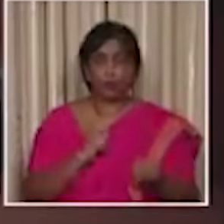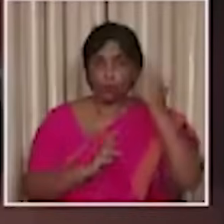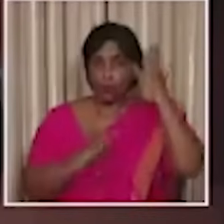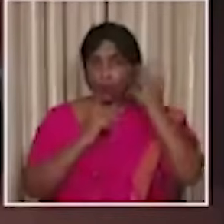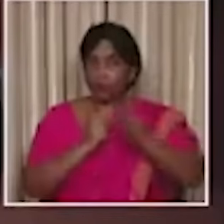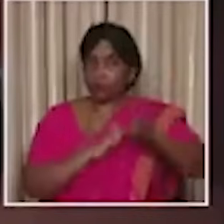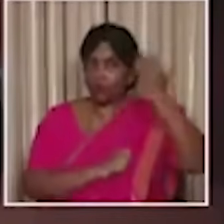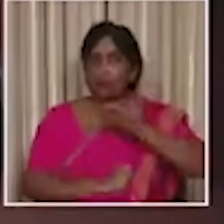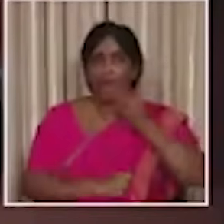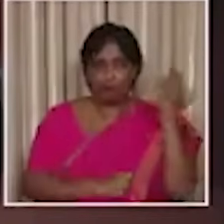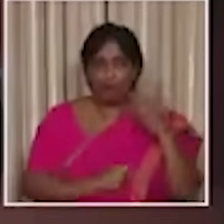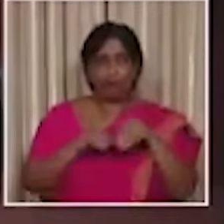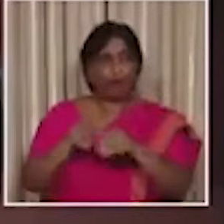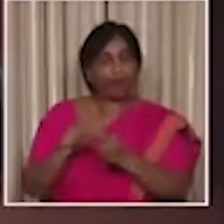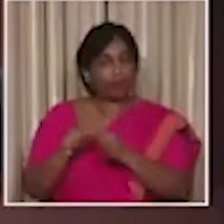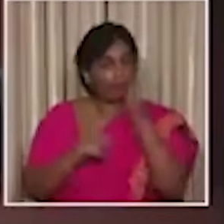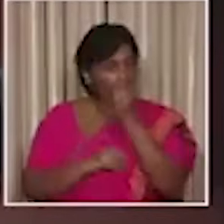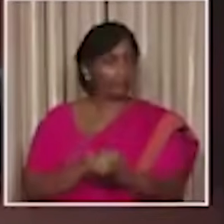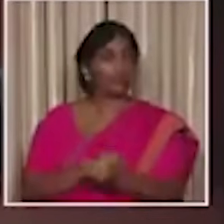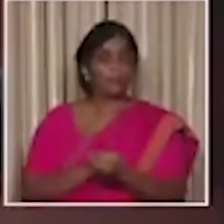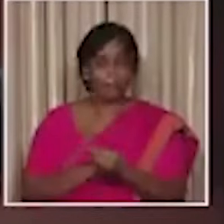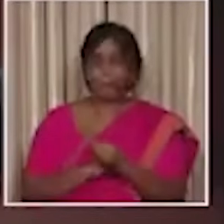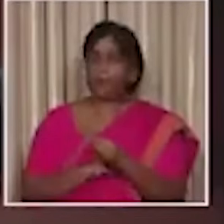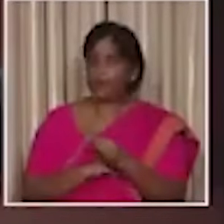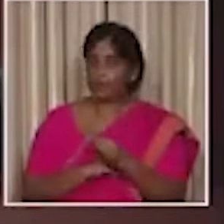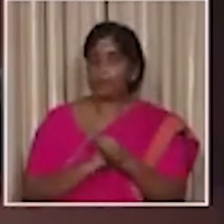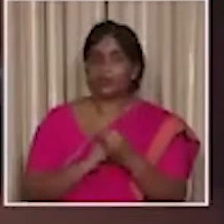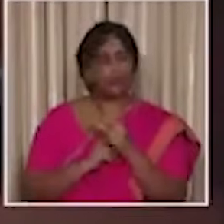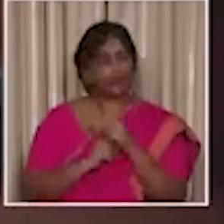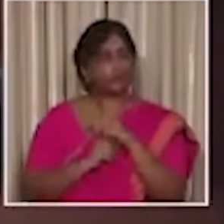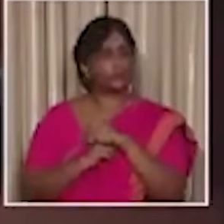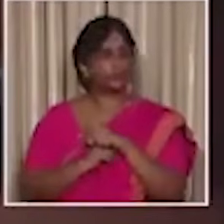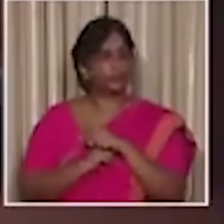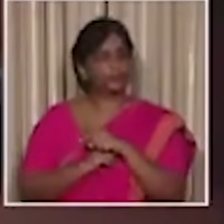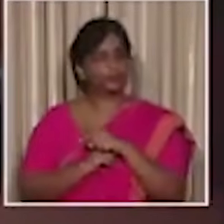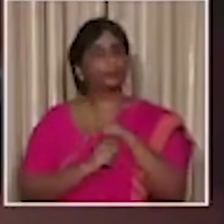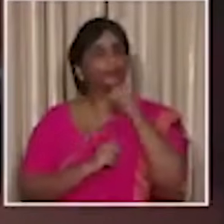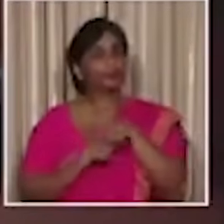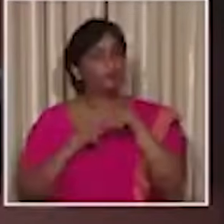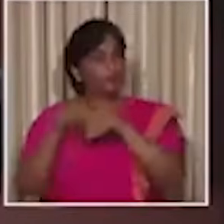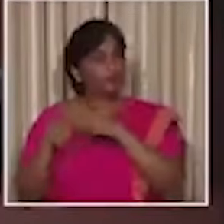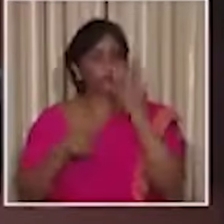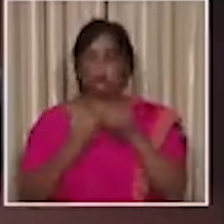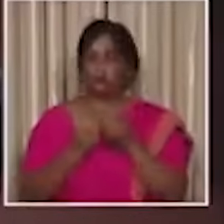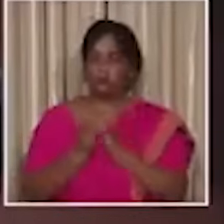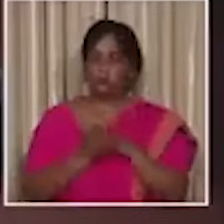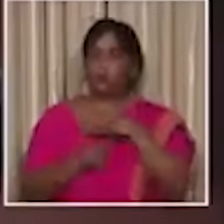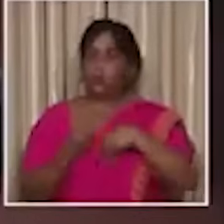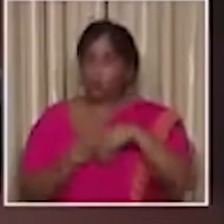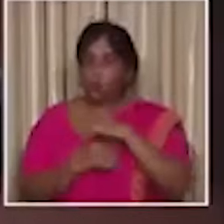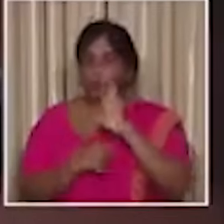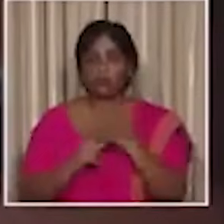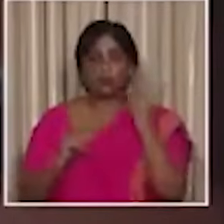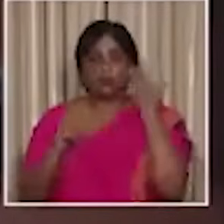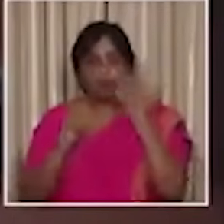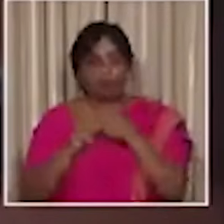yaddi. Api govia atau dini mes. Api postpaid nih dia govia atau dini. E govia atau puluan tamangge pohoran pohoran sanda yana yedu ma